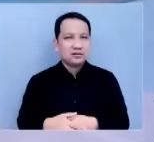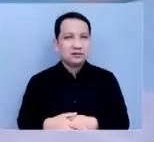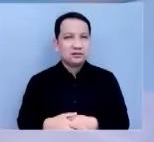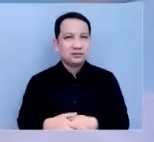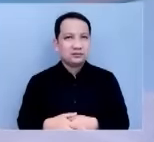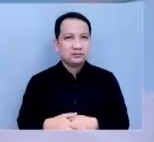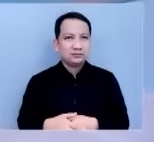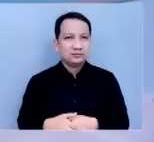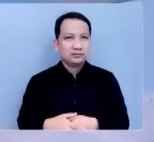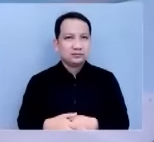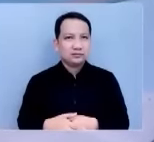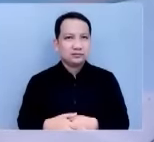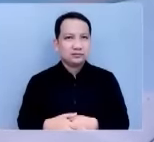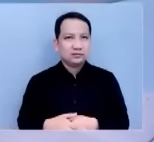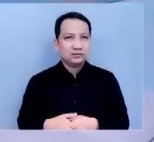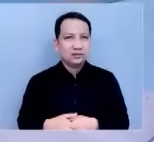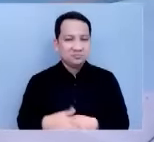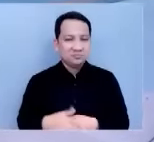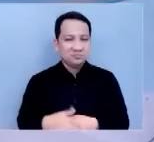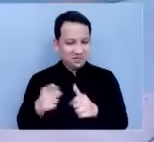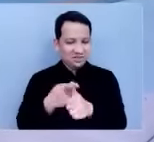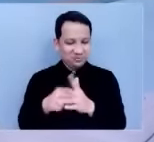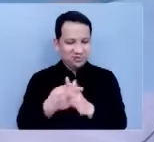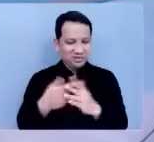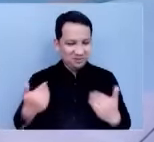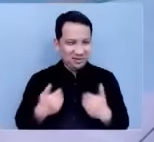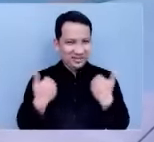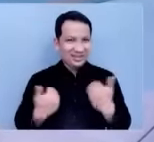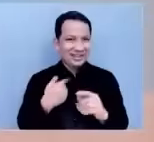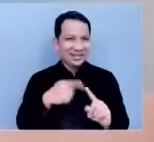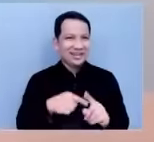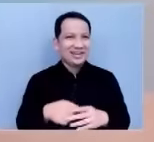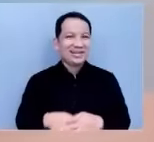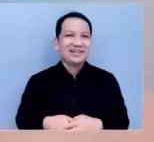Riza? Magsimula to sa pinakabata. Okay. Ako muna.